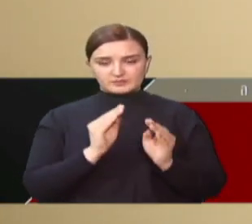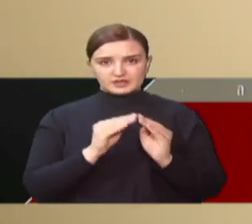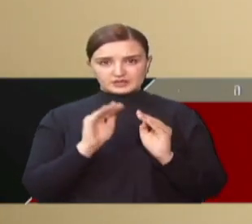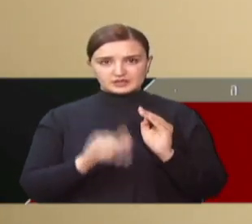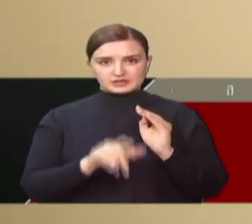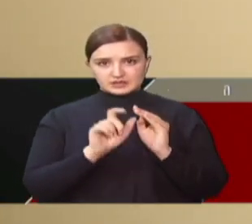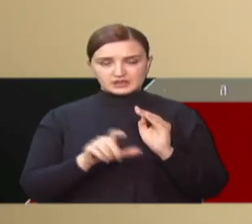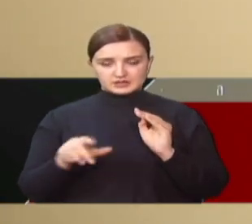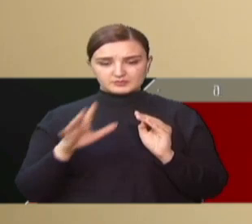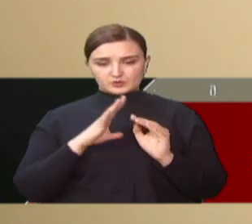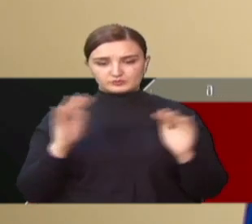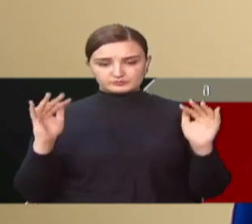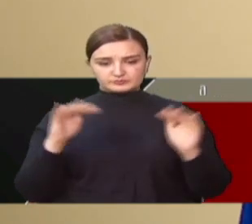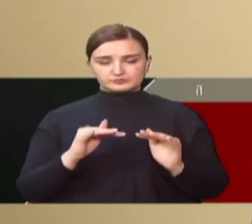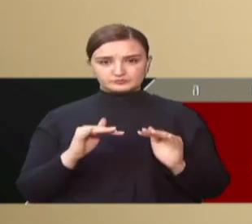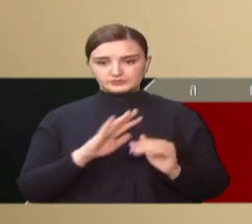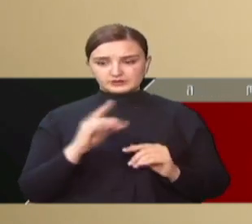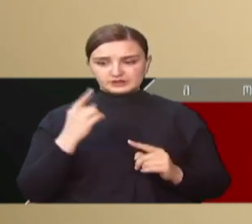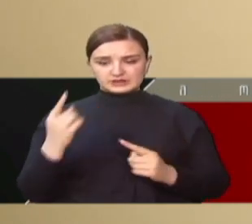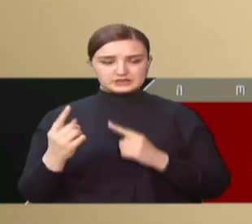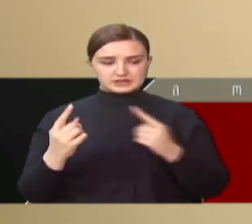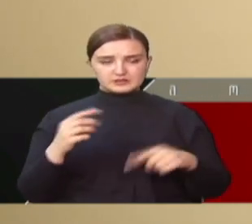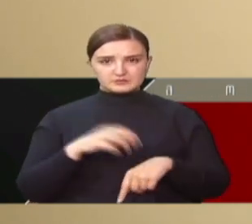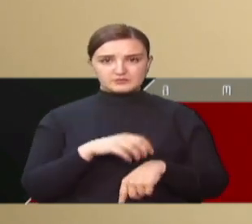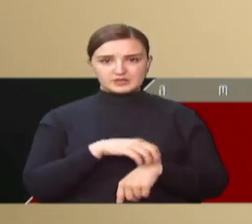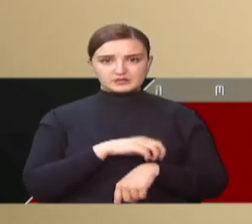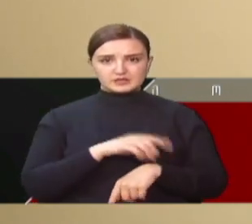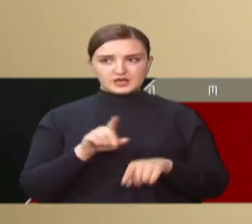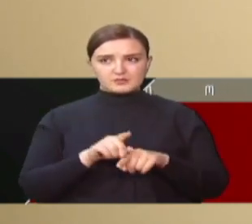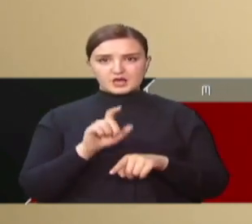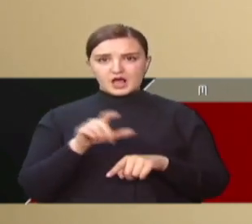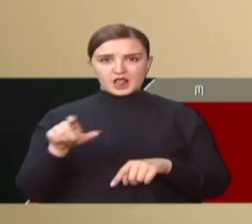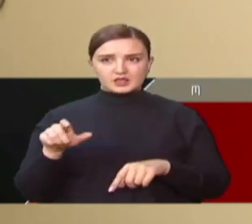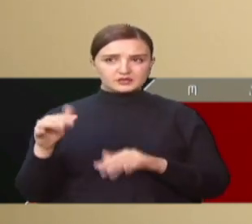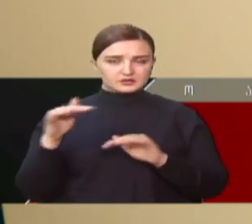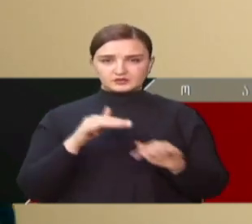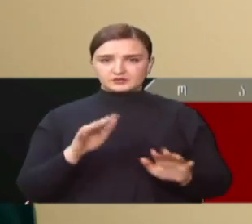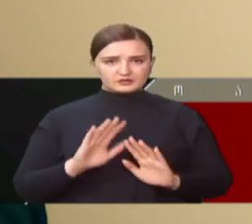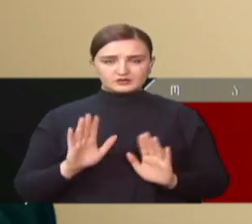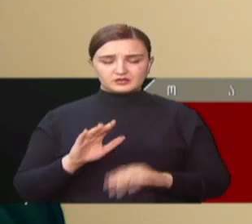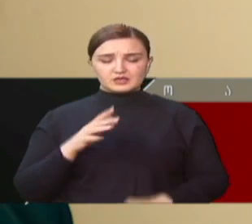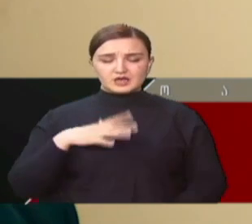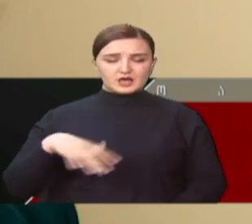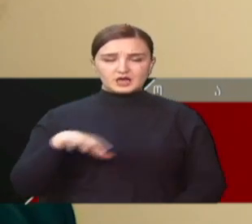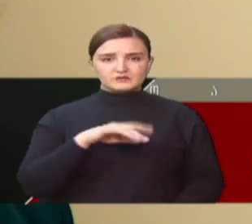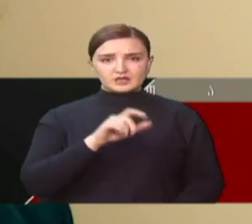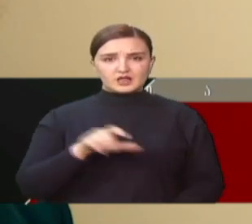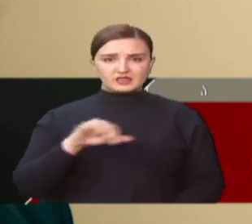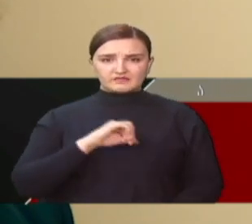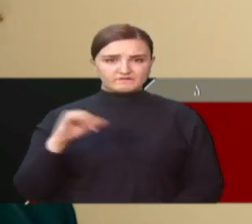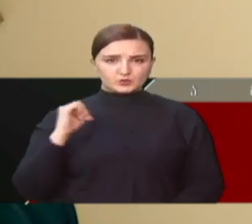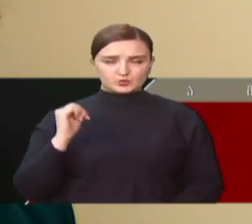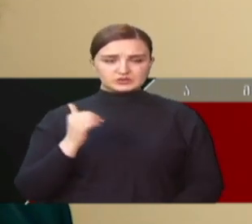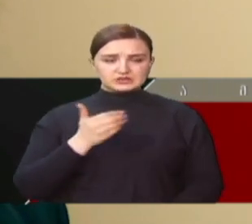sobit, adamiani roi cu gamosuli, arcert partias argamo uani eschalhi. Eschalhi gamovida, cu ernis i guarulit, da, eschalhi